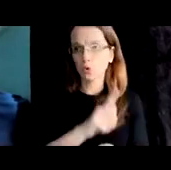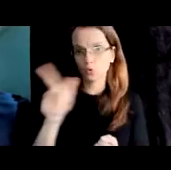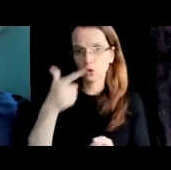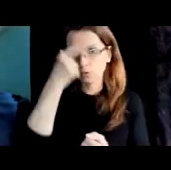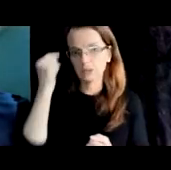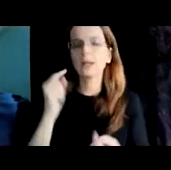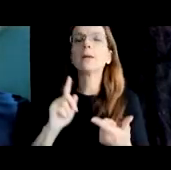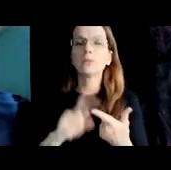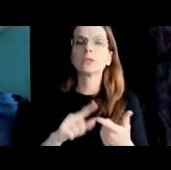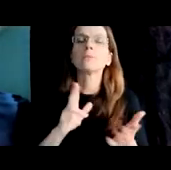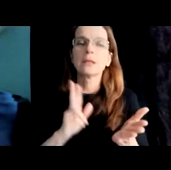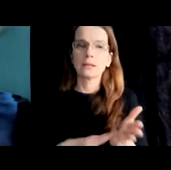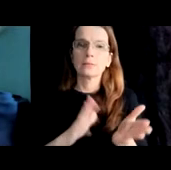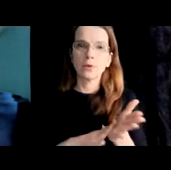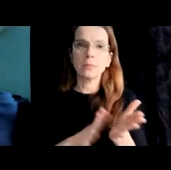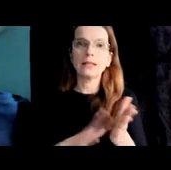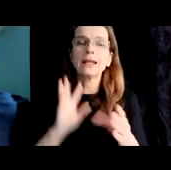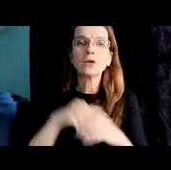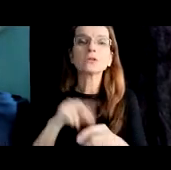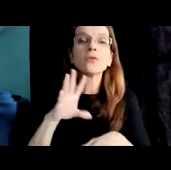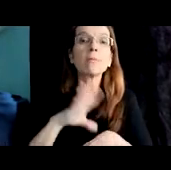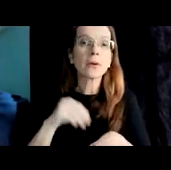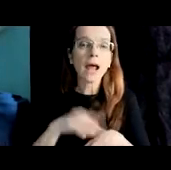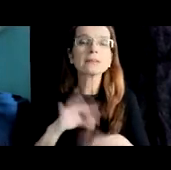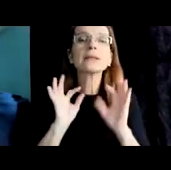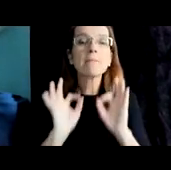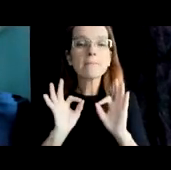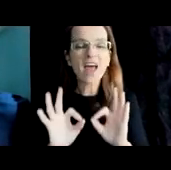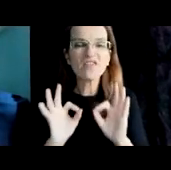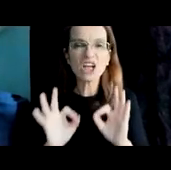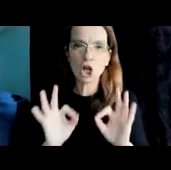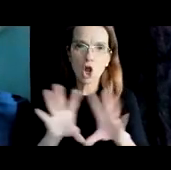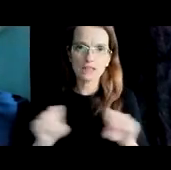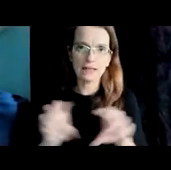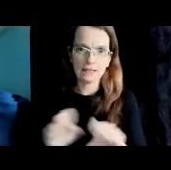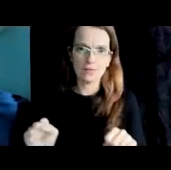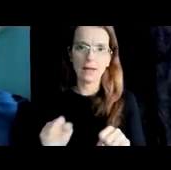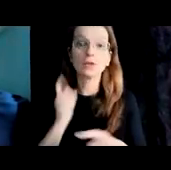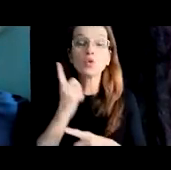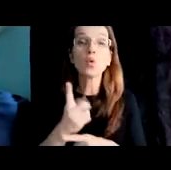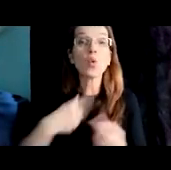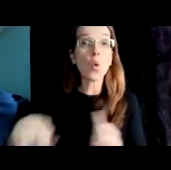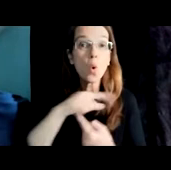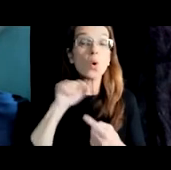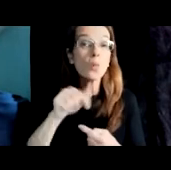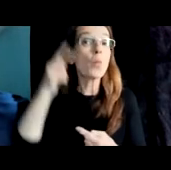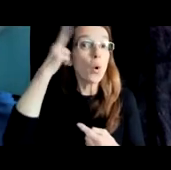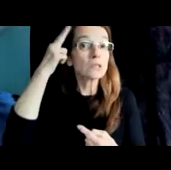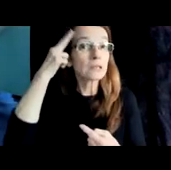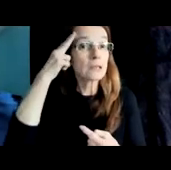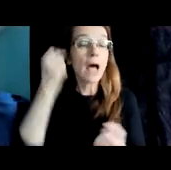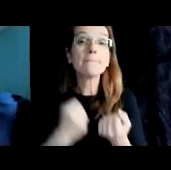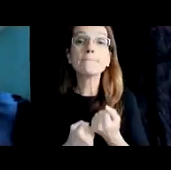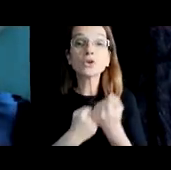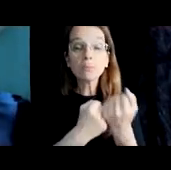pomeni, da se inkluzija v praksi zares pravilno izvaja in jo določeno okolje pozna, podpira,